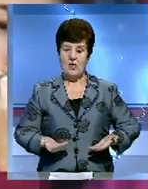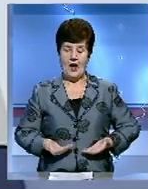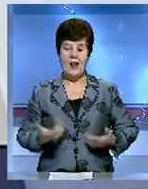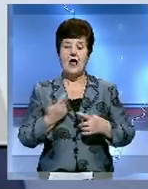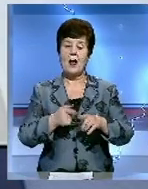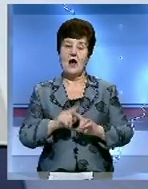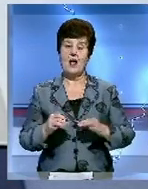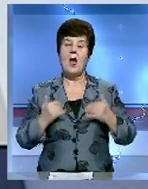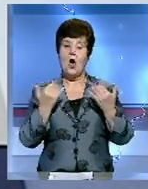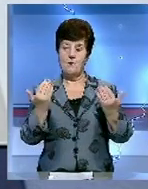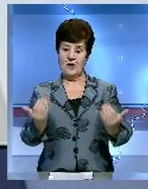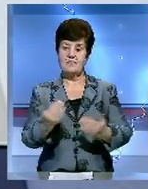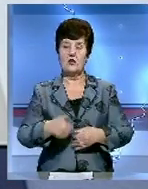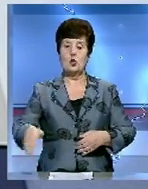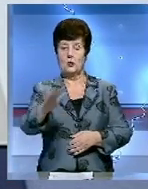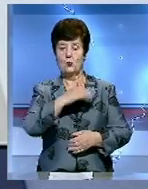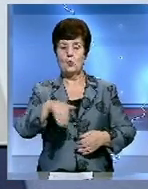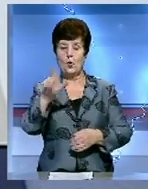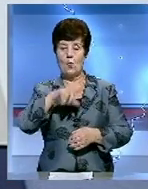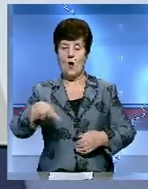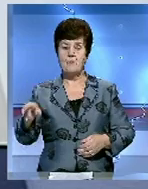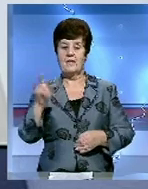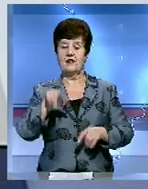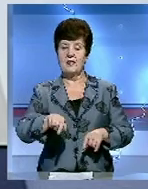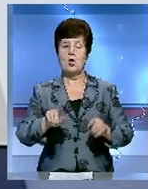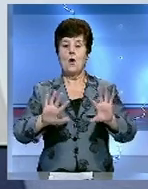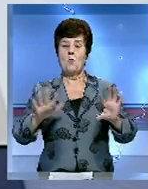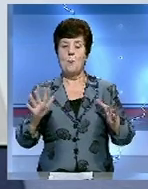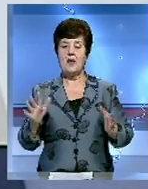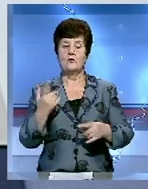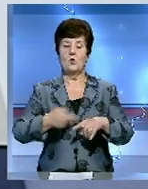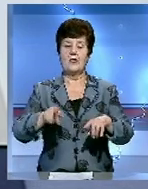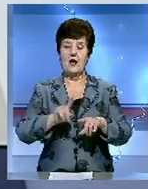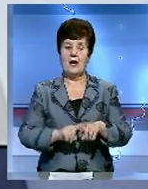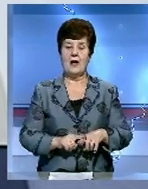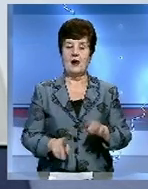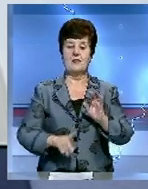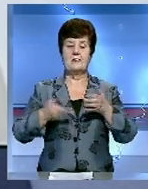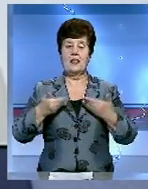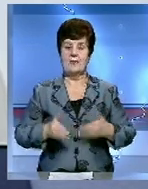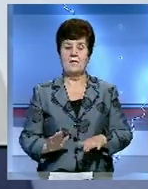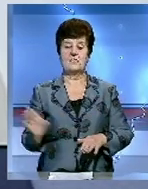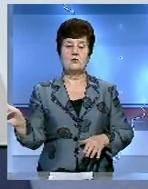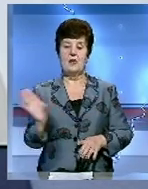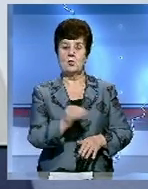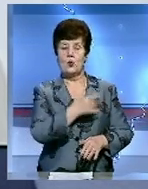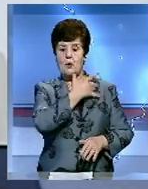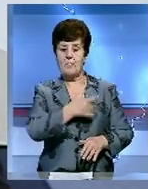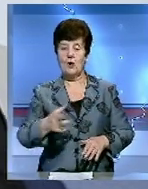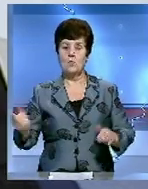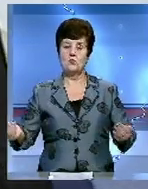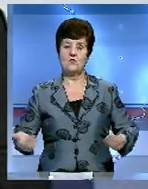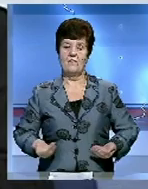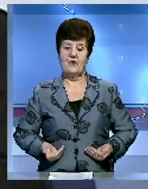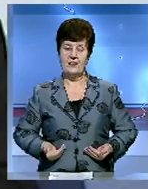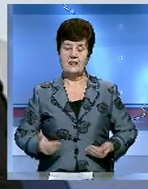aparțin tuturor oamenilor din momentul în care se nasc și pe tot parcursul